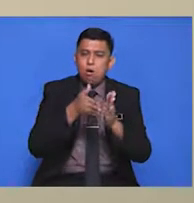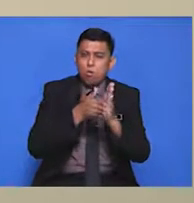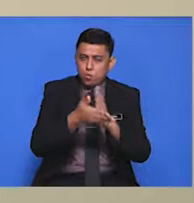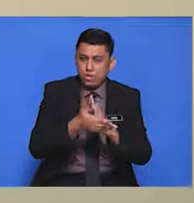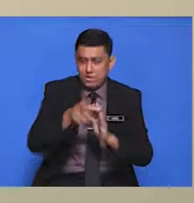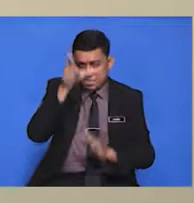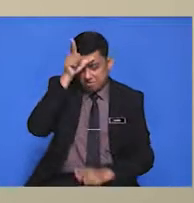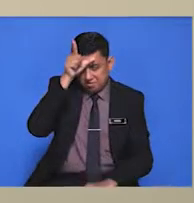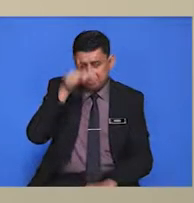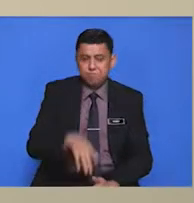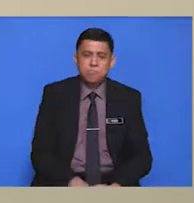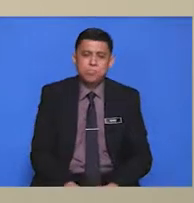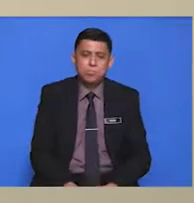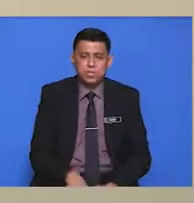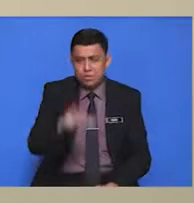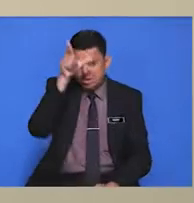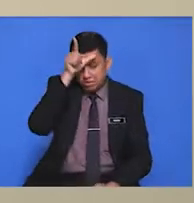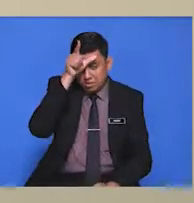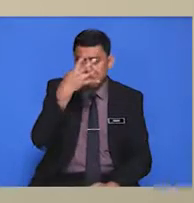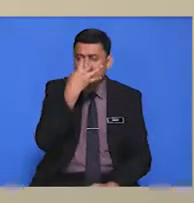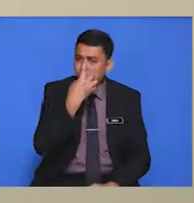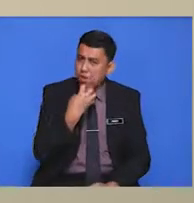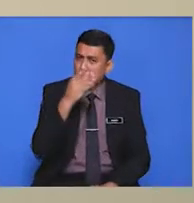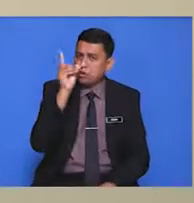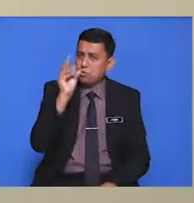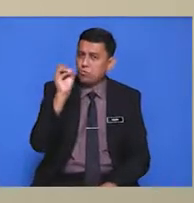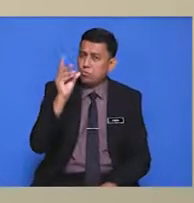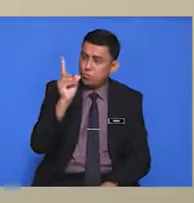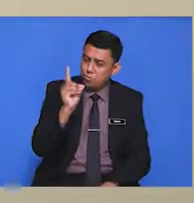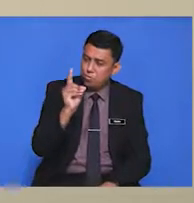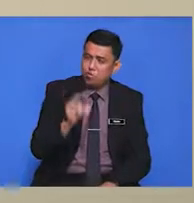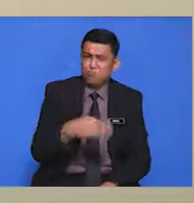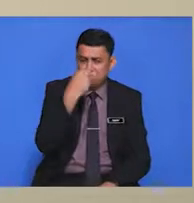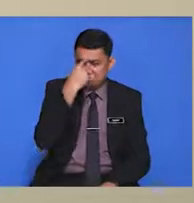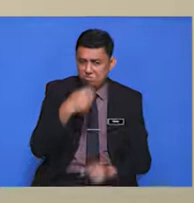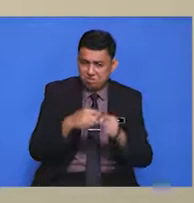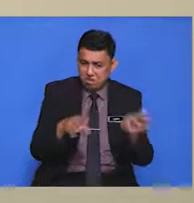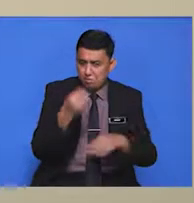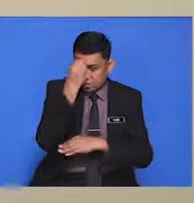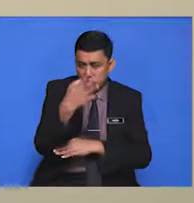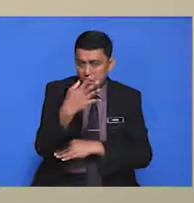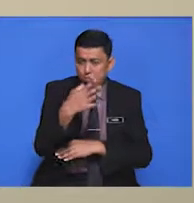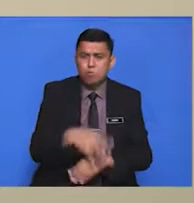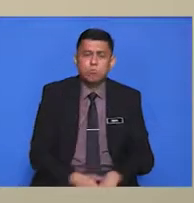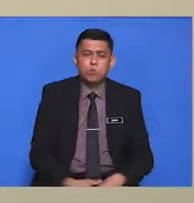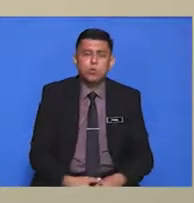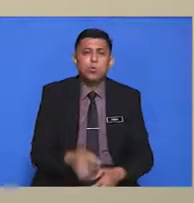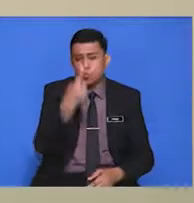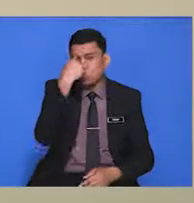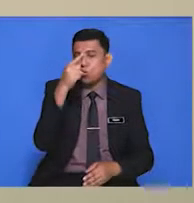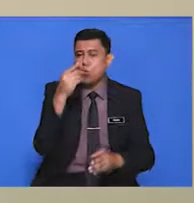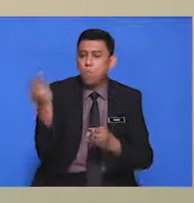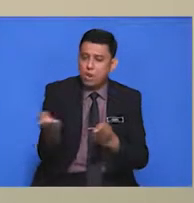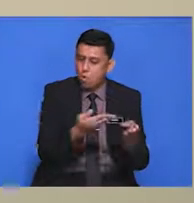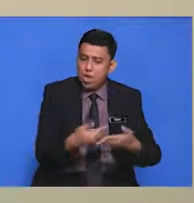Tuan Binjah. Lelaki itu memarahi Dodo walaupun telah dimaklumkan tentang hasrat mereka untuk membawa anak